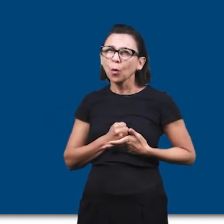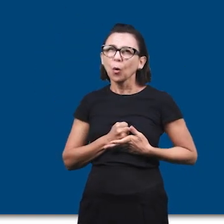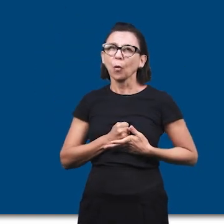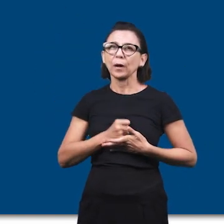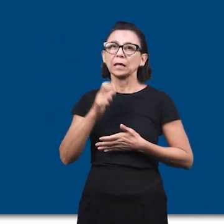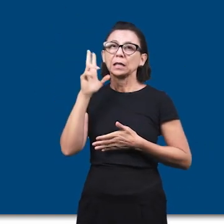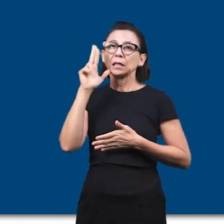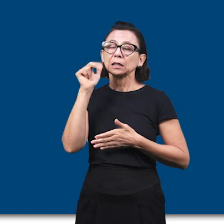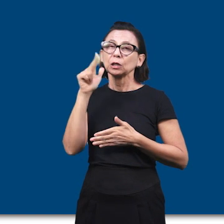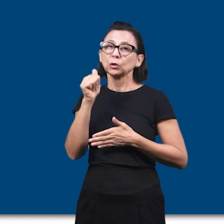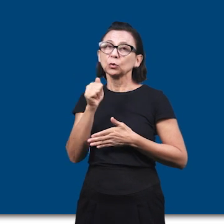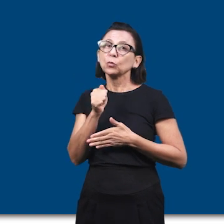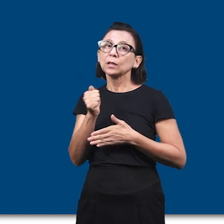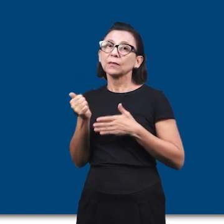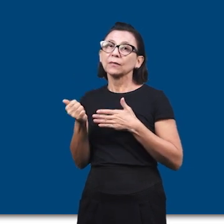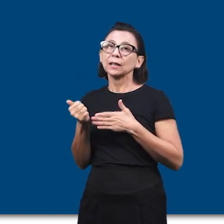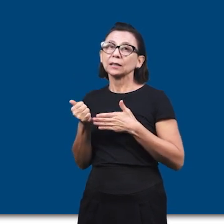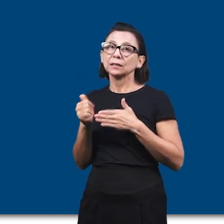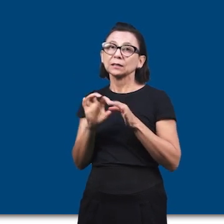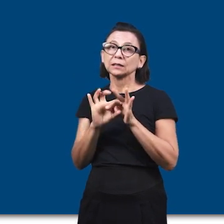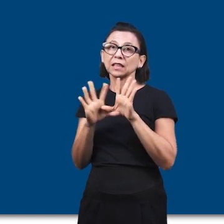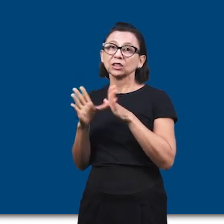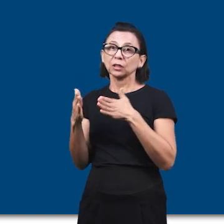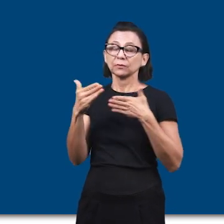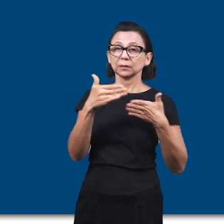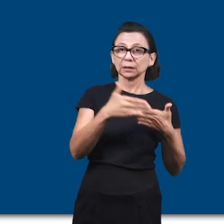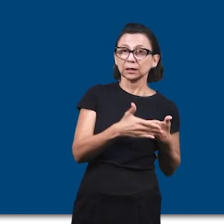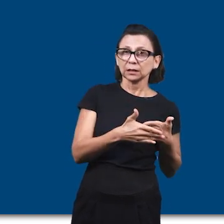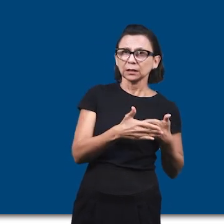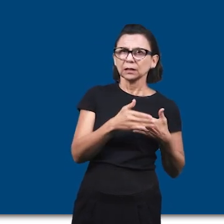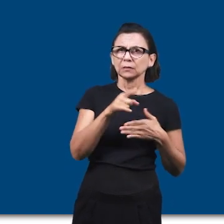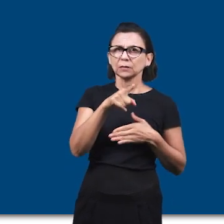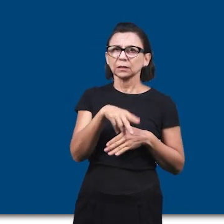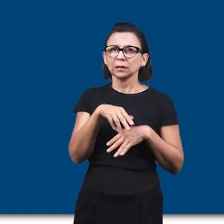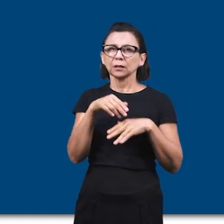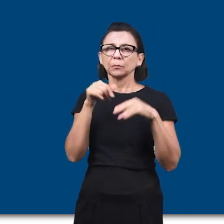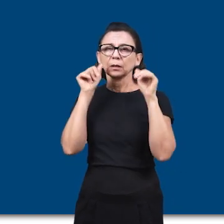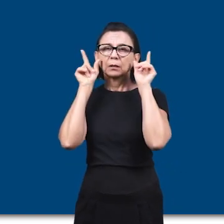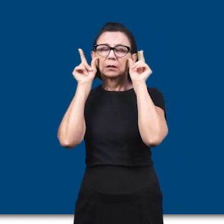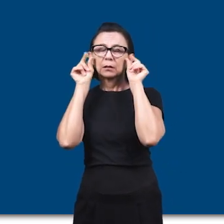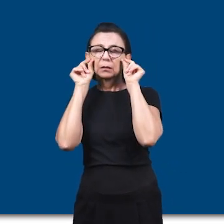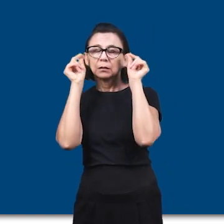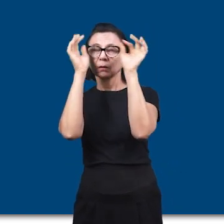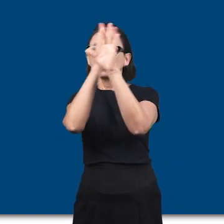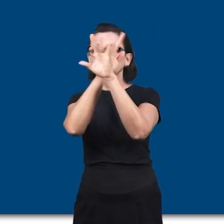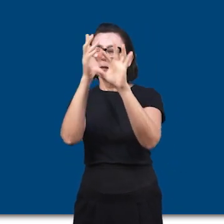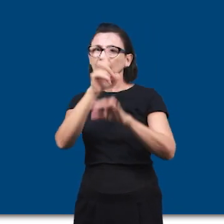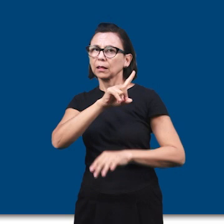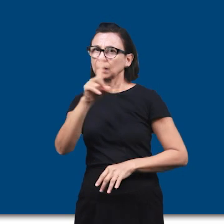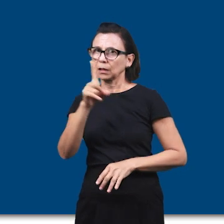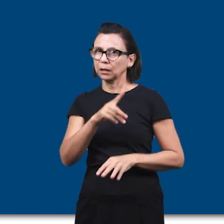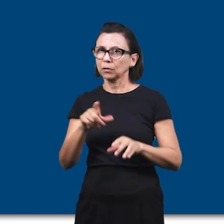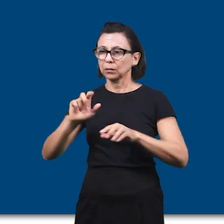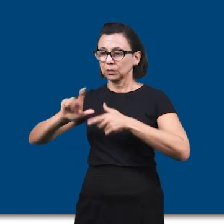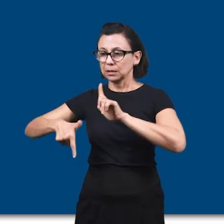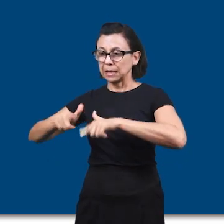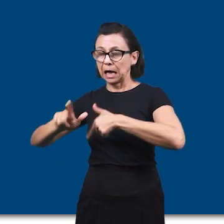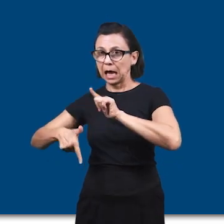поколебаться нога твоя, не воздремлет хранящий тебя, не дремлет и не спит хранящий